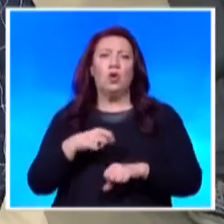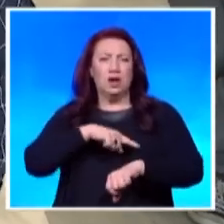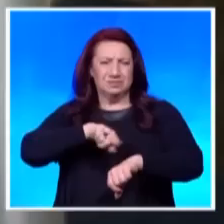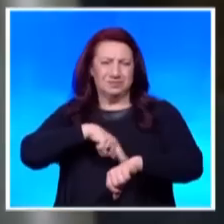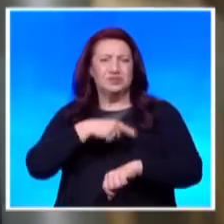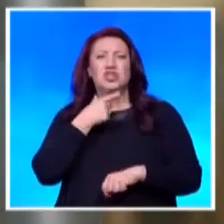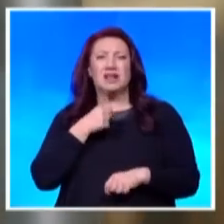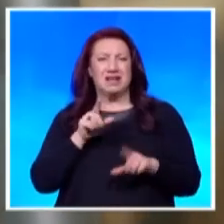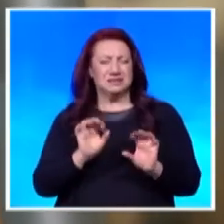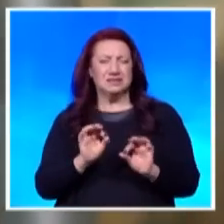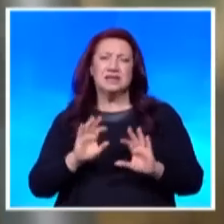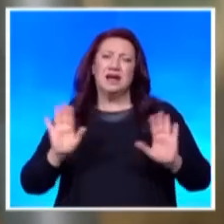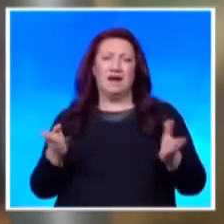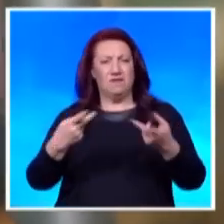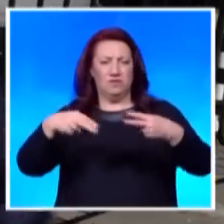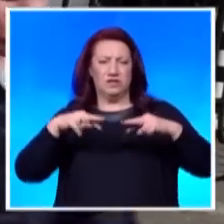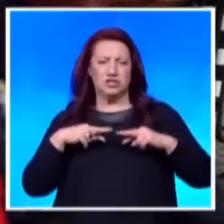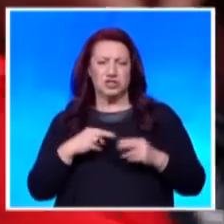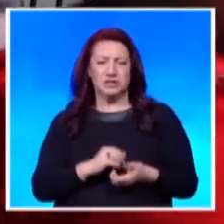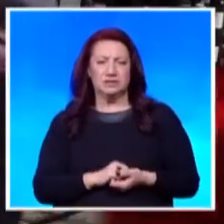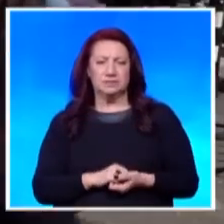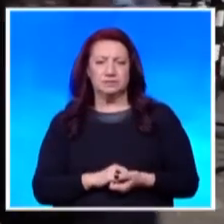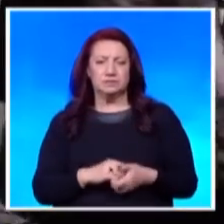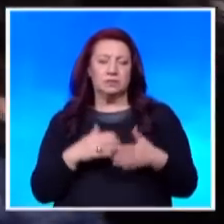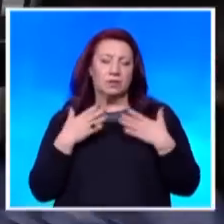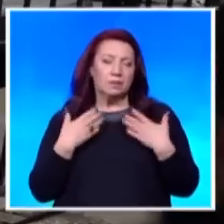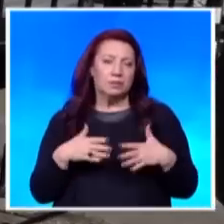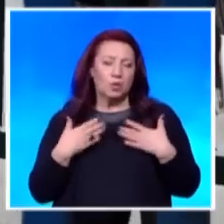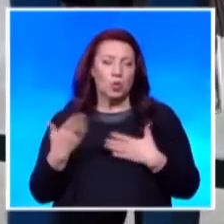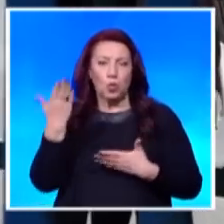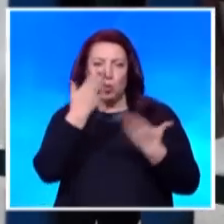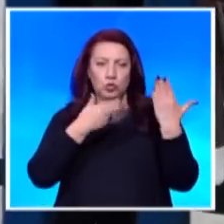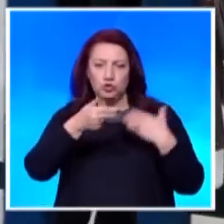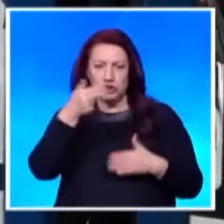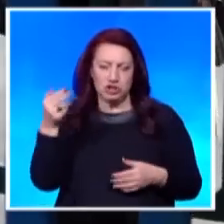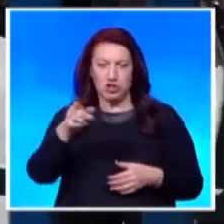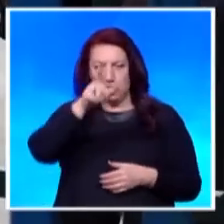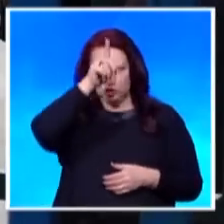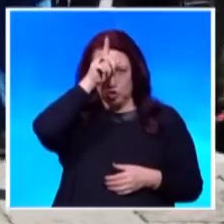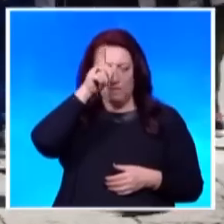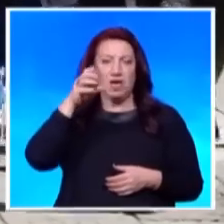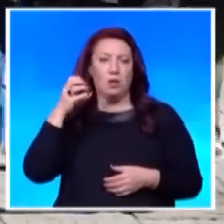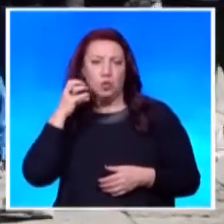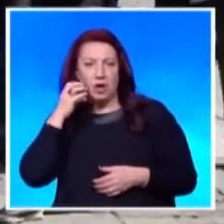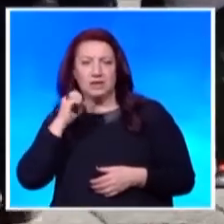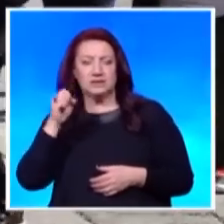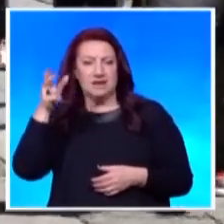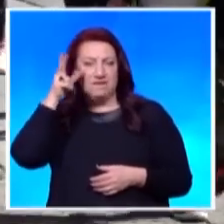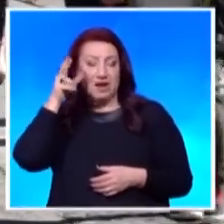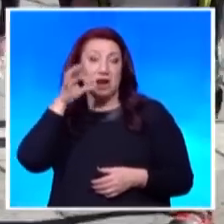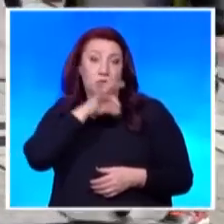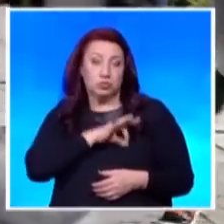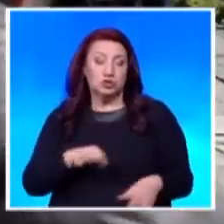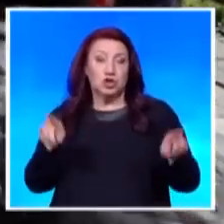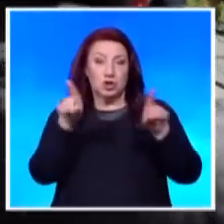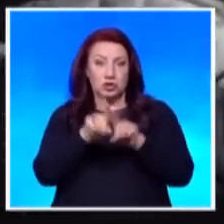Излизате снимката, нали си Валентина? Да. Виж как познаш. Десетки училища в София, Бургас и Варна получиха същата заплаха днес. Голяма част